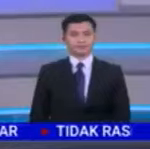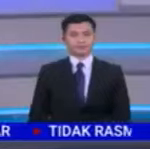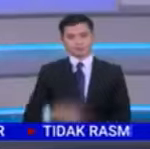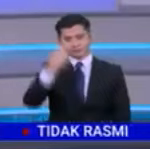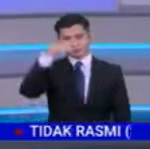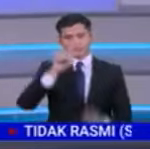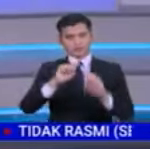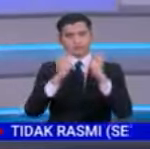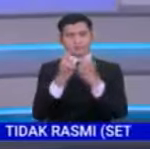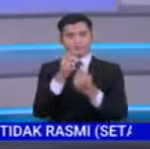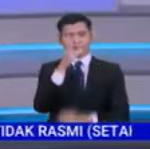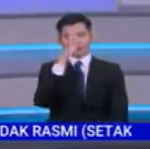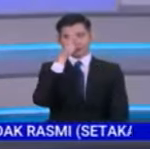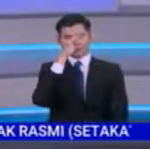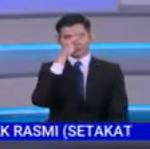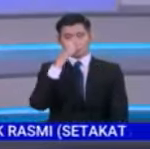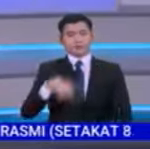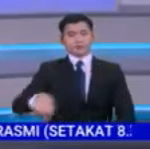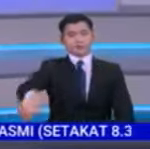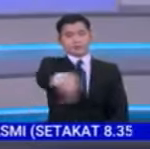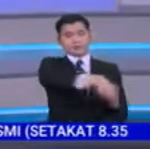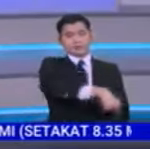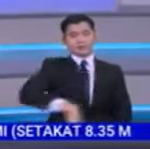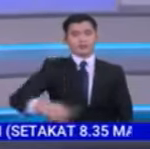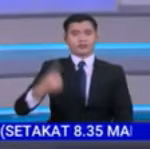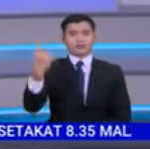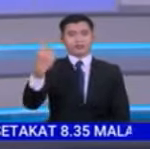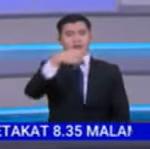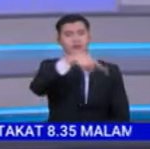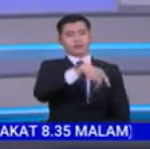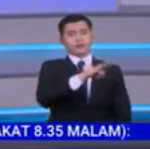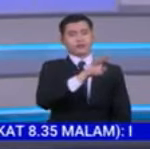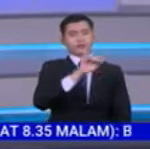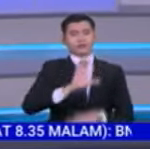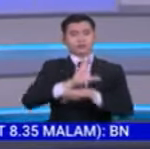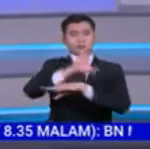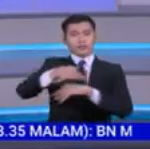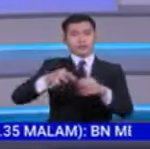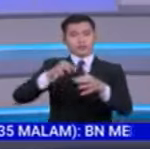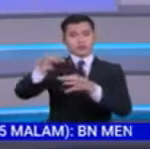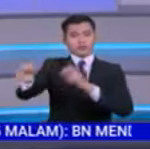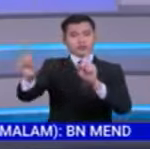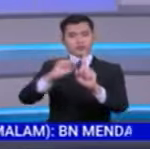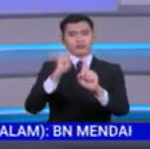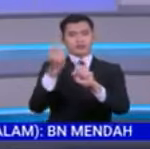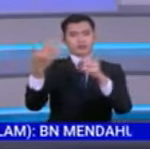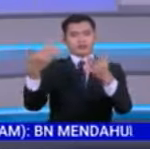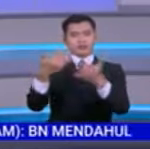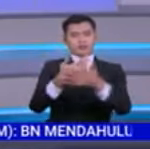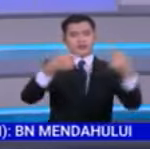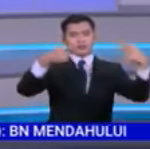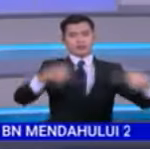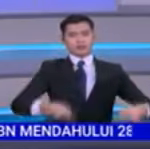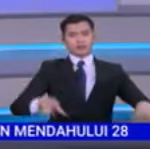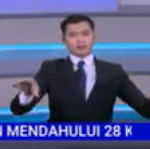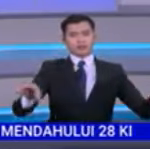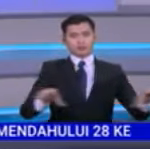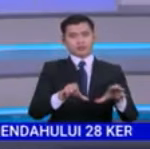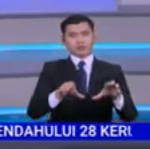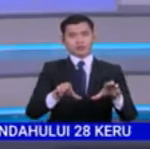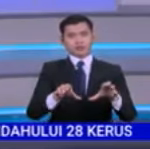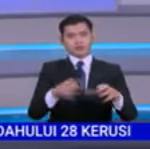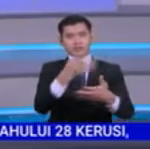jumlah reunited pertemuan postingan pertama menentang ybsi malam ini terpaksa ditunda ketahui paruh pertemuan yang dijadwalkan berlangsung